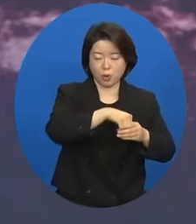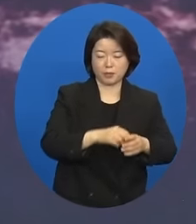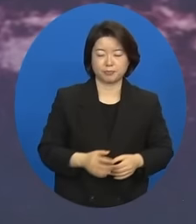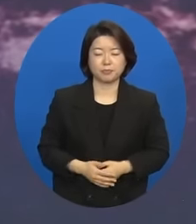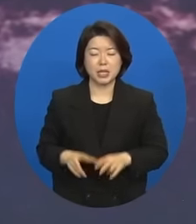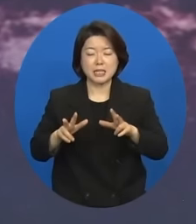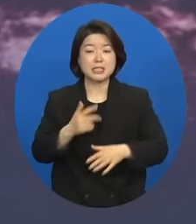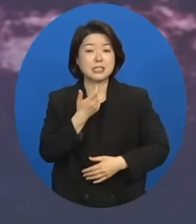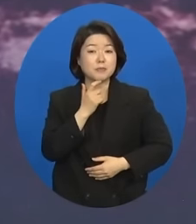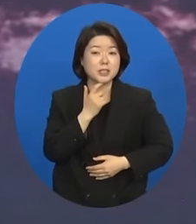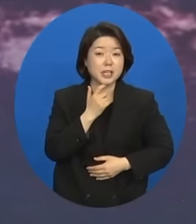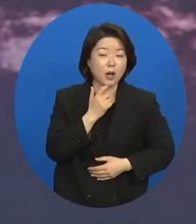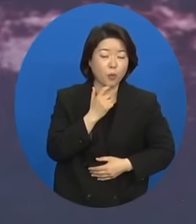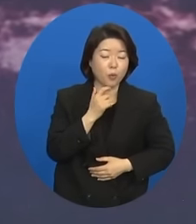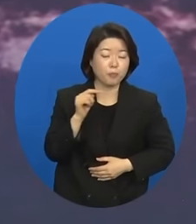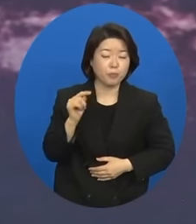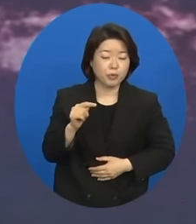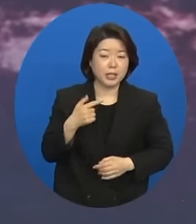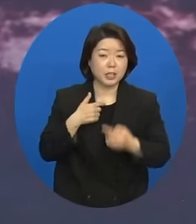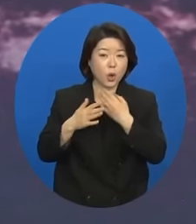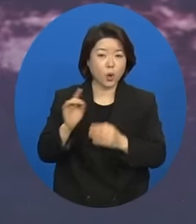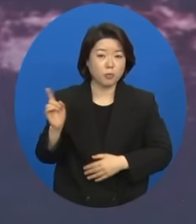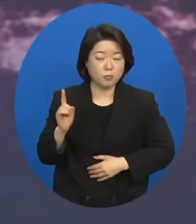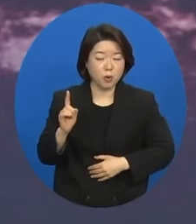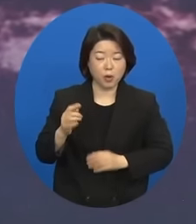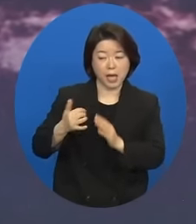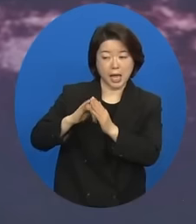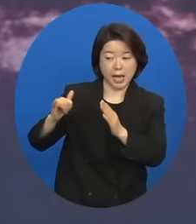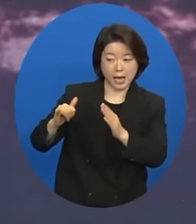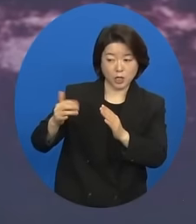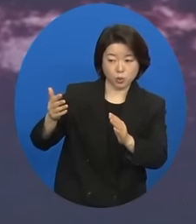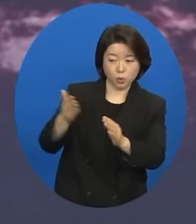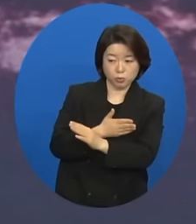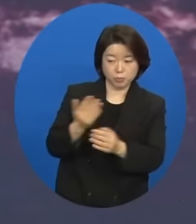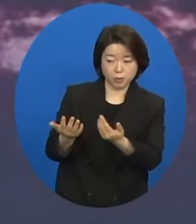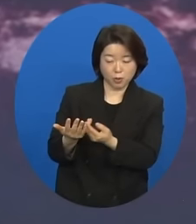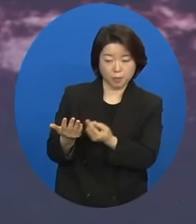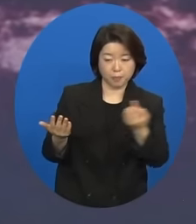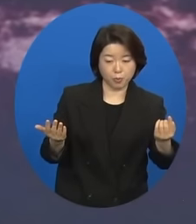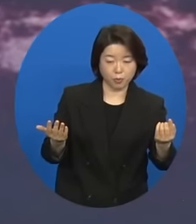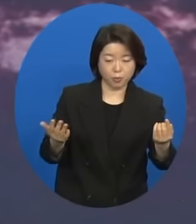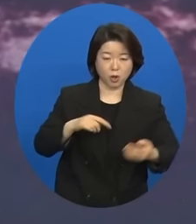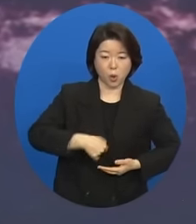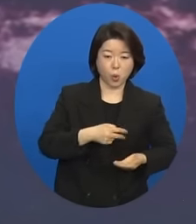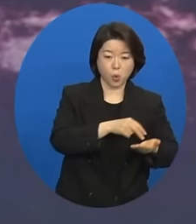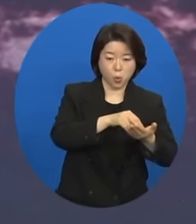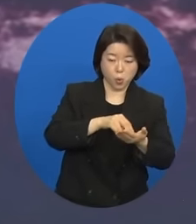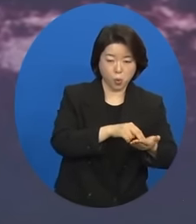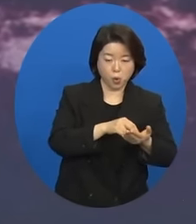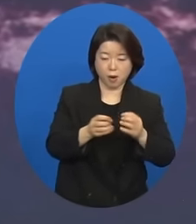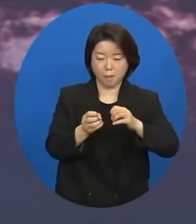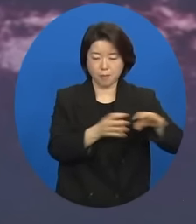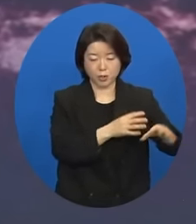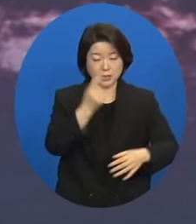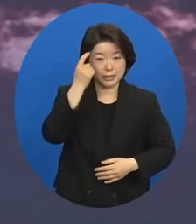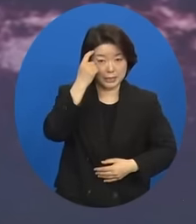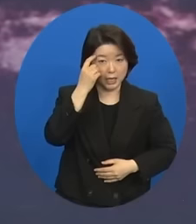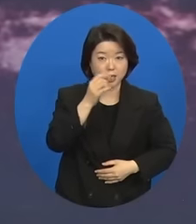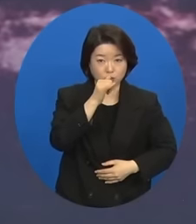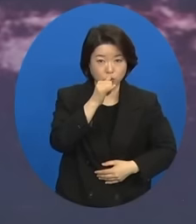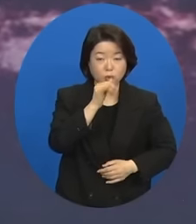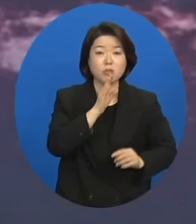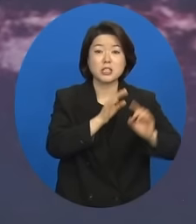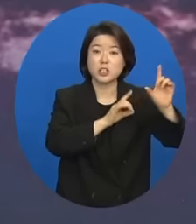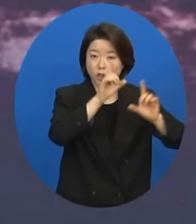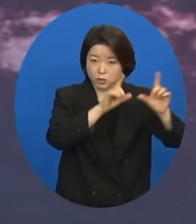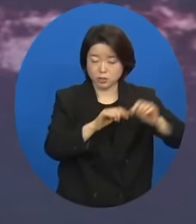뭐냐면 가족으로부터 분리가 되었어요 고립되었습니다 자되 버려졌다고 생각했습니다